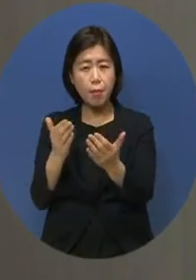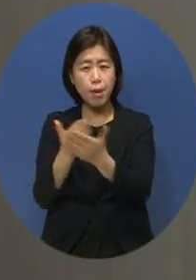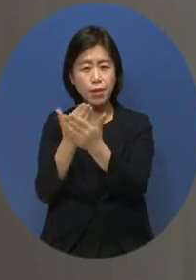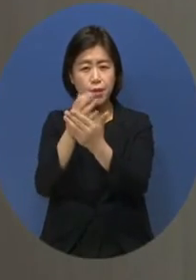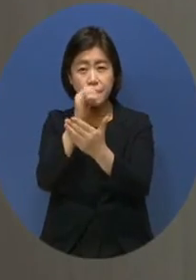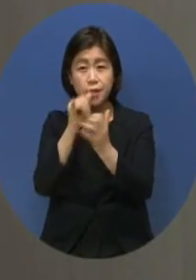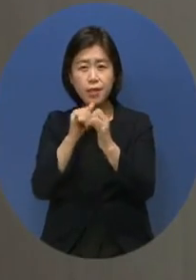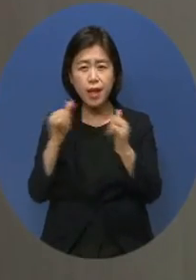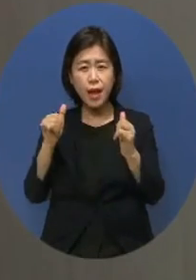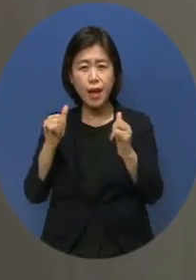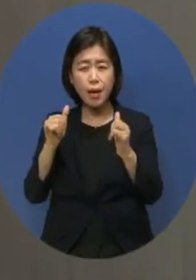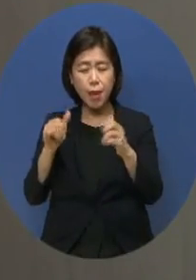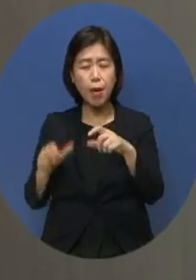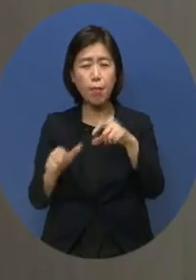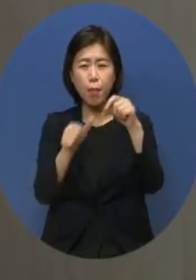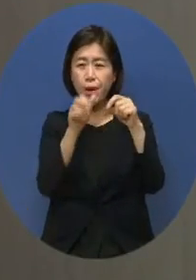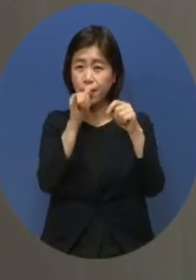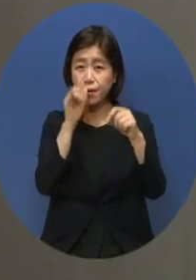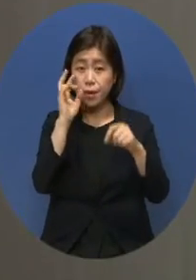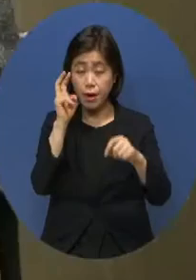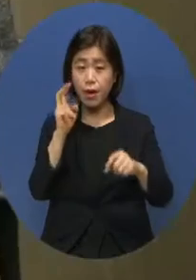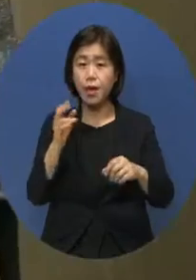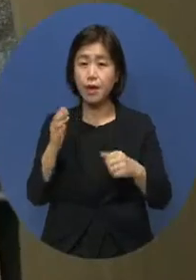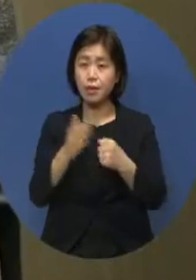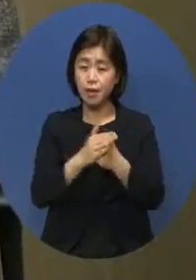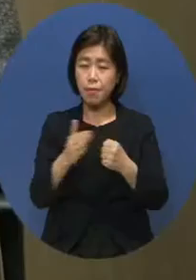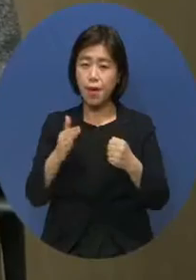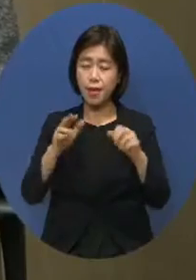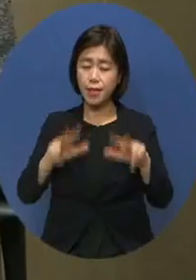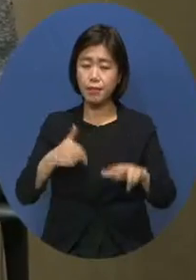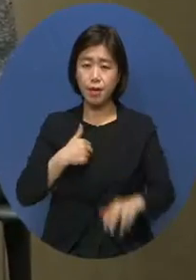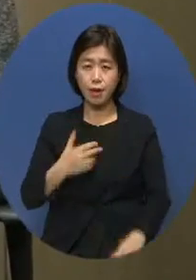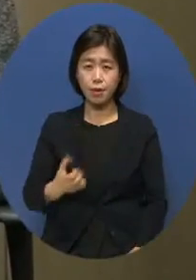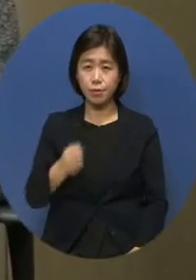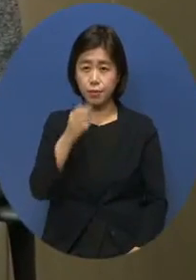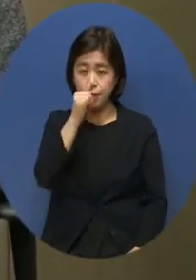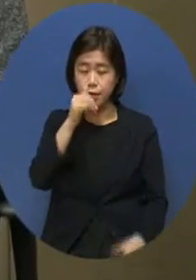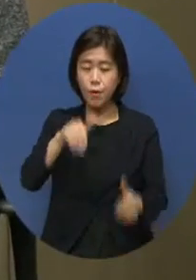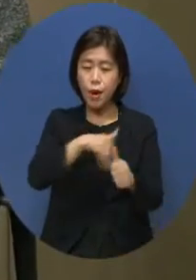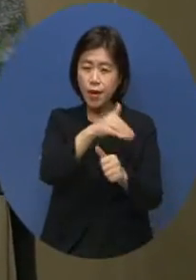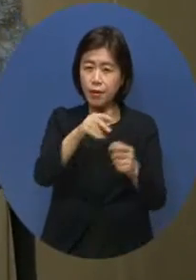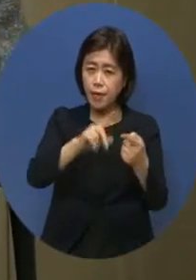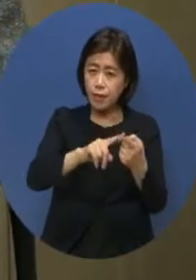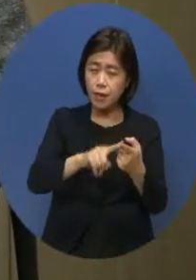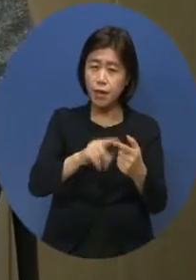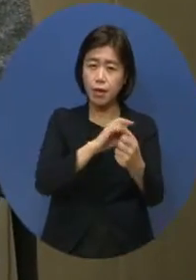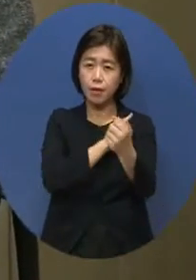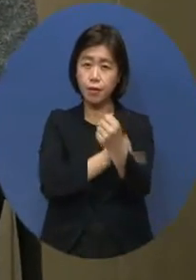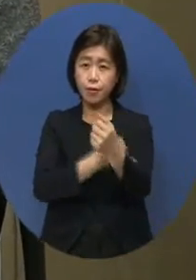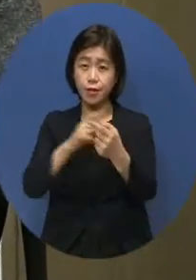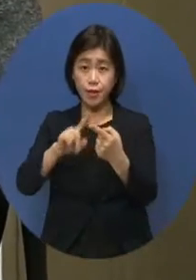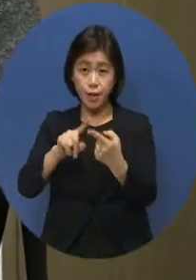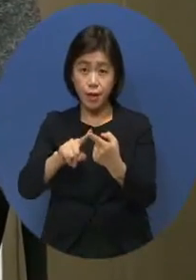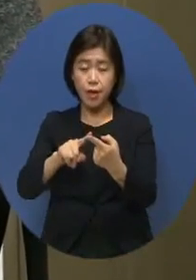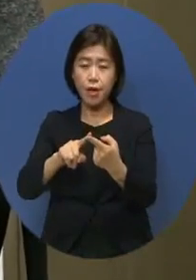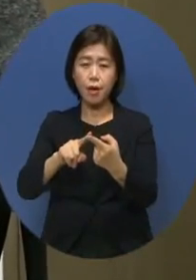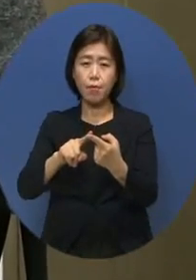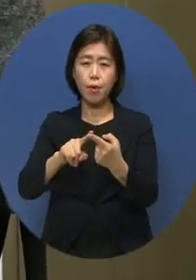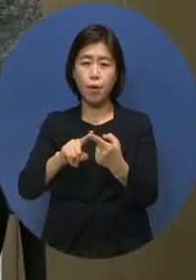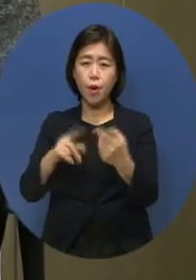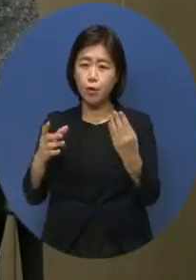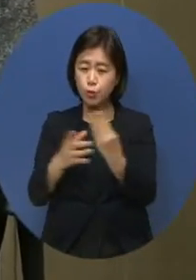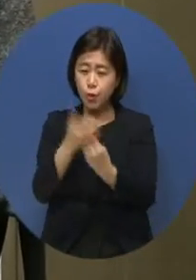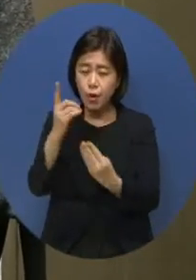개인적으로 잘했다기보다 어떤 이런 통합의 가치 그리고 어떤 환경에 대한 가치, 인권의 가치 이런 영역에서 목소리